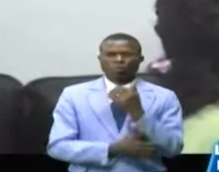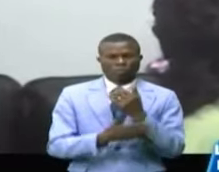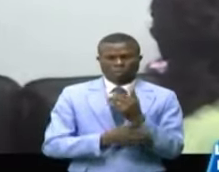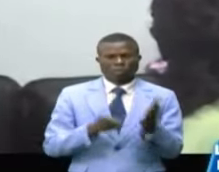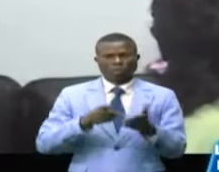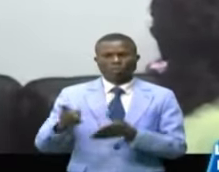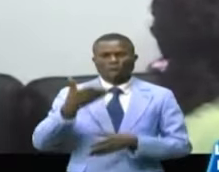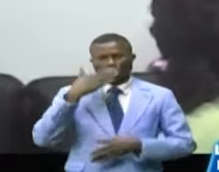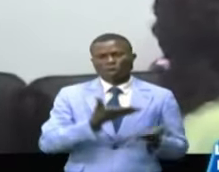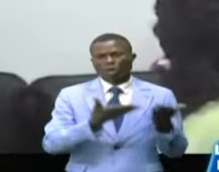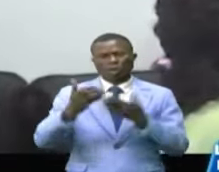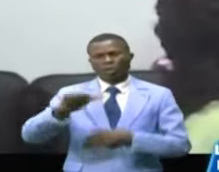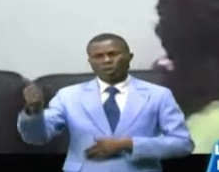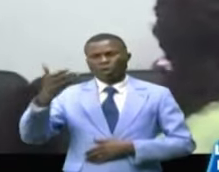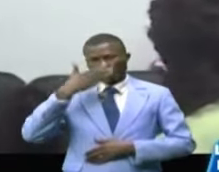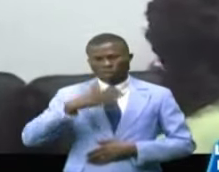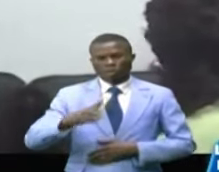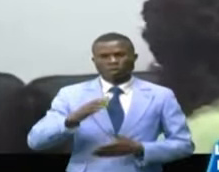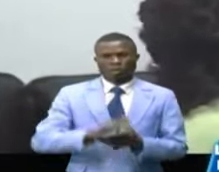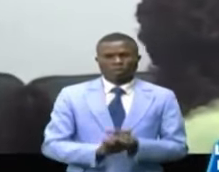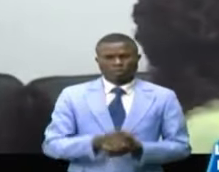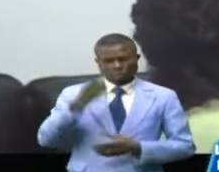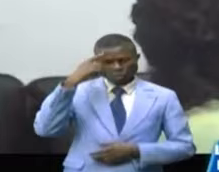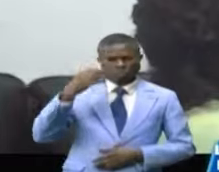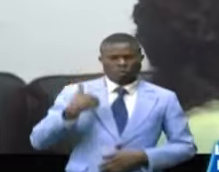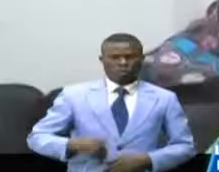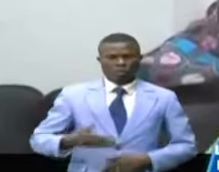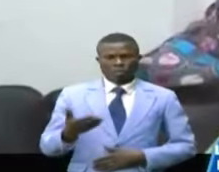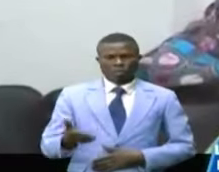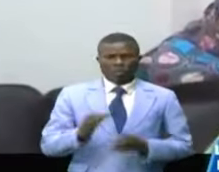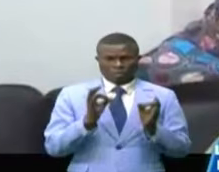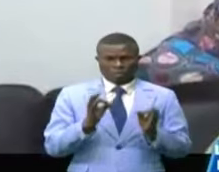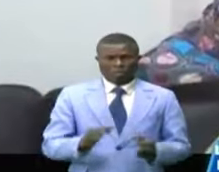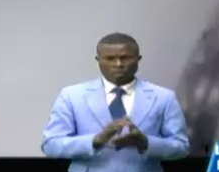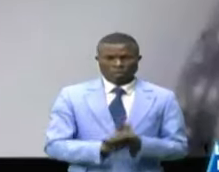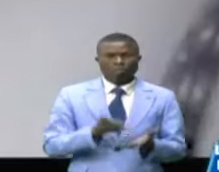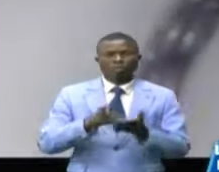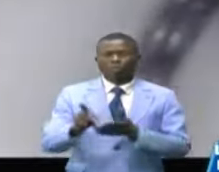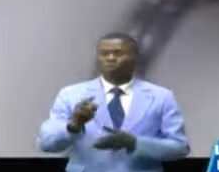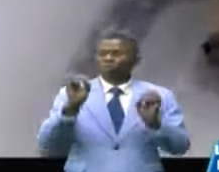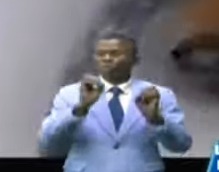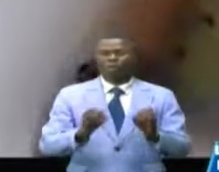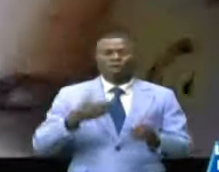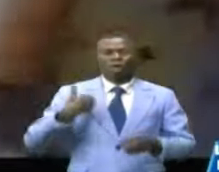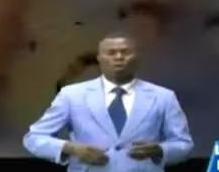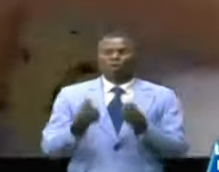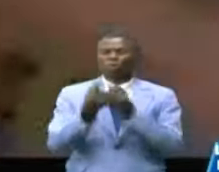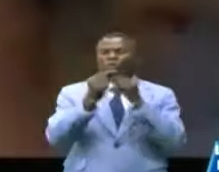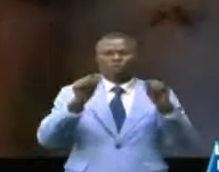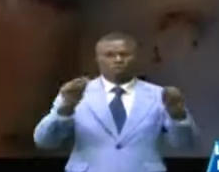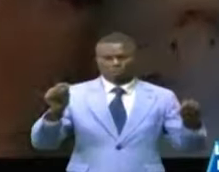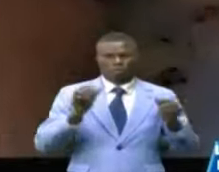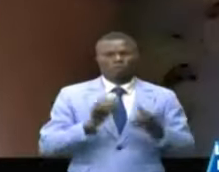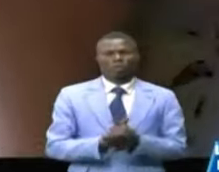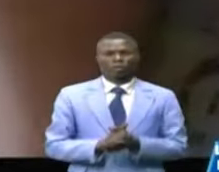l'enfant ailleurs pour qu'elle puisse quand même subir l'opération. On n'a rien payé. C'est Myrène